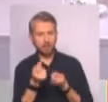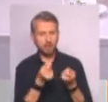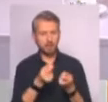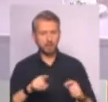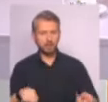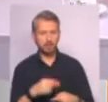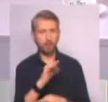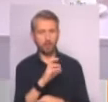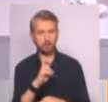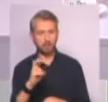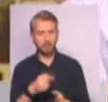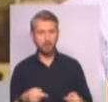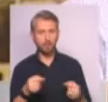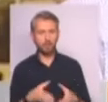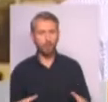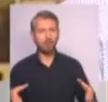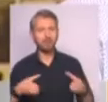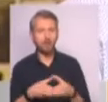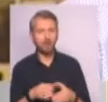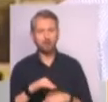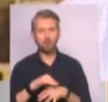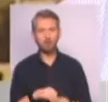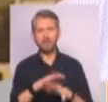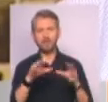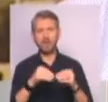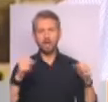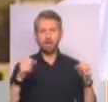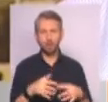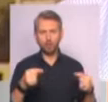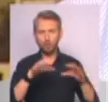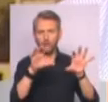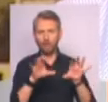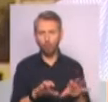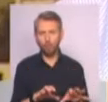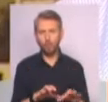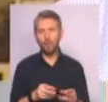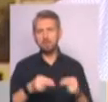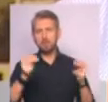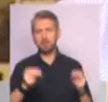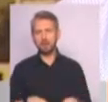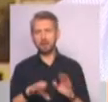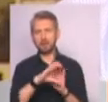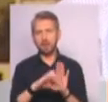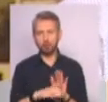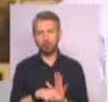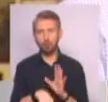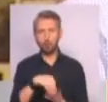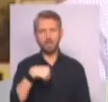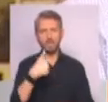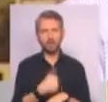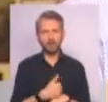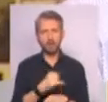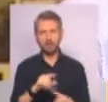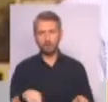створення ОСББ, відповідно, об'єднатися, провести загальні збори по закону, підписати статут, обрати керівника, відповідно,